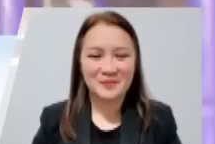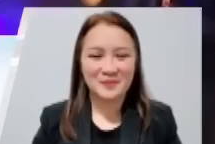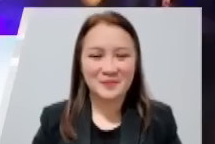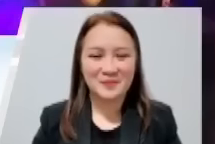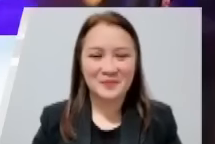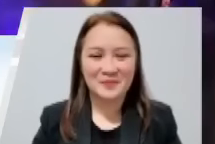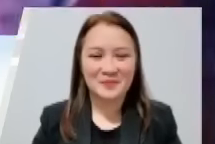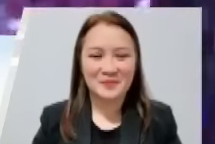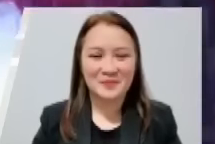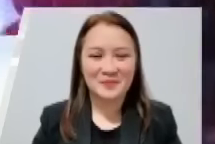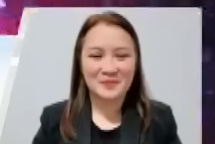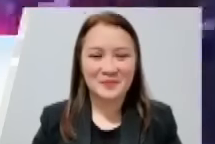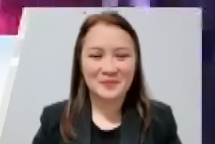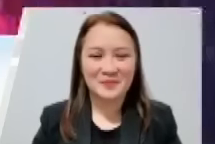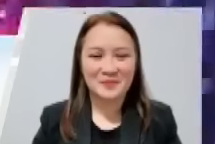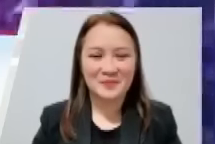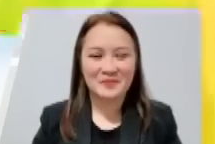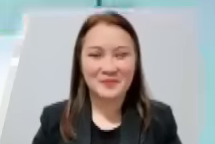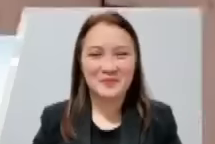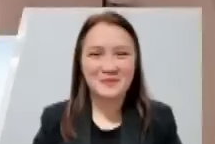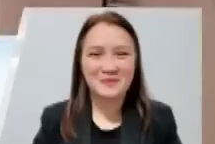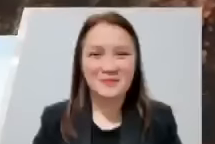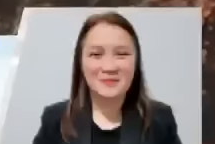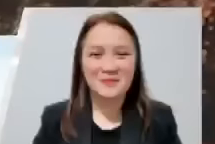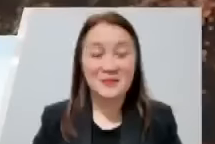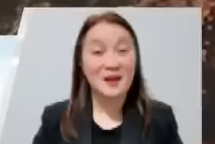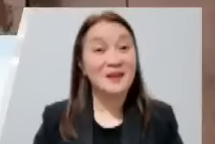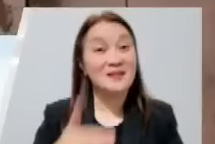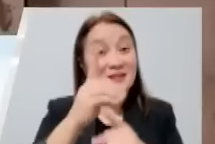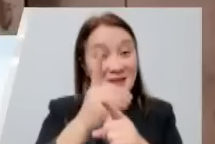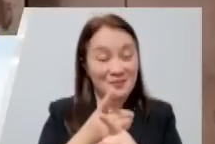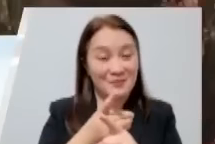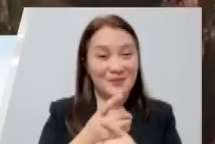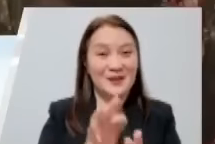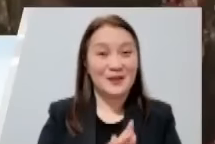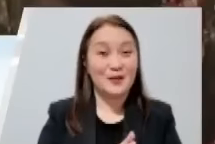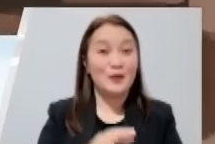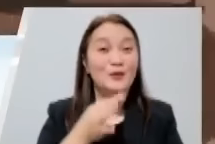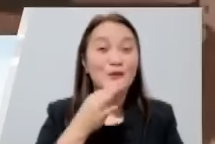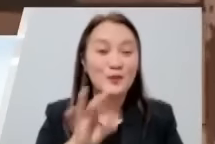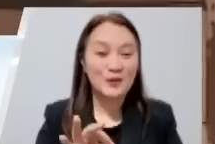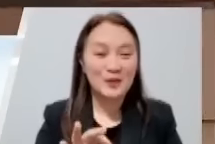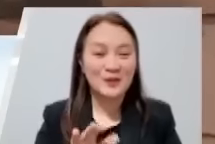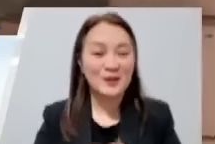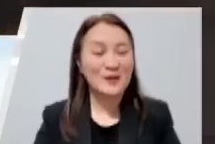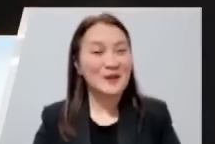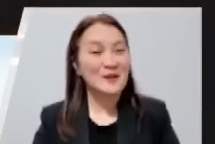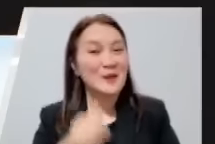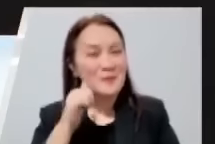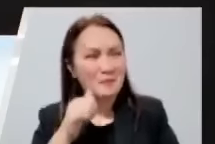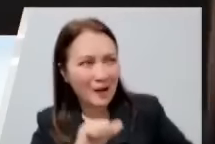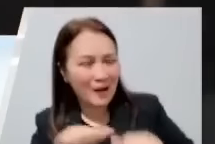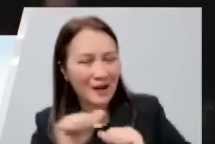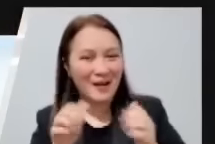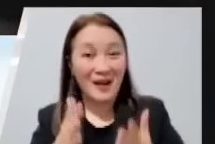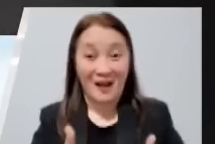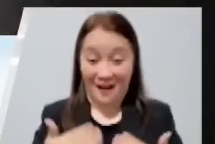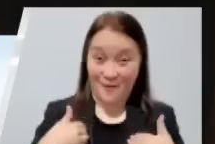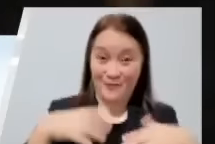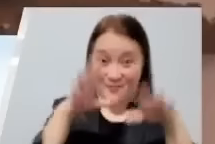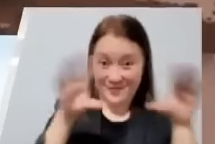Dalawang araw na lang, Disyembre na! Ang inyong mga paboritong Sparkle Stars may Christmas plans na ba? Si Pulang Araw star